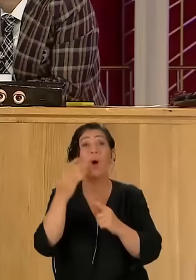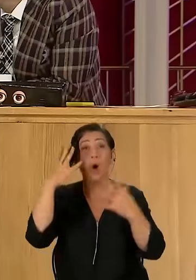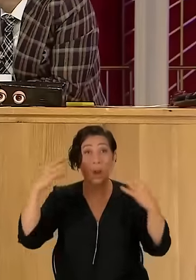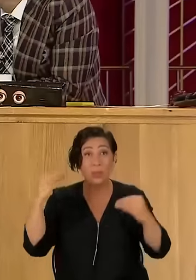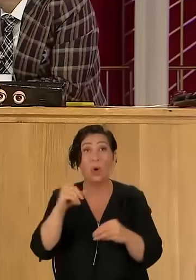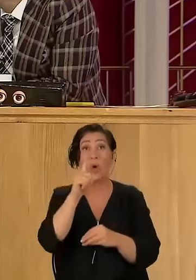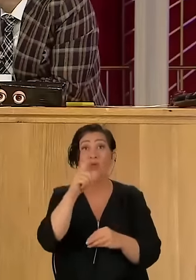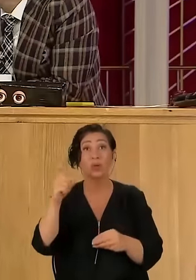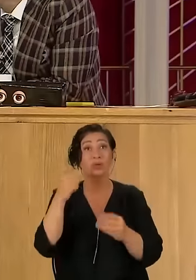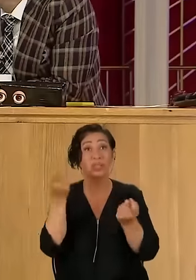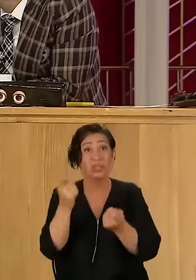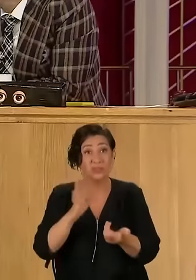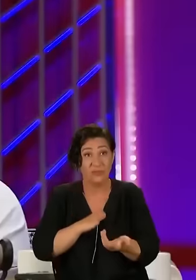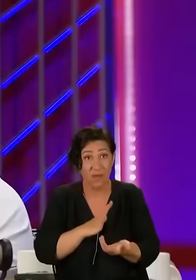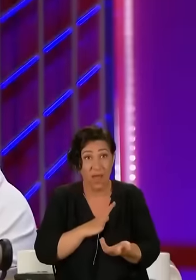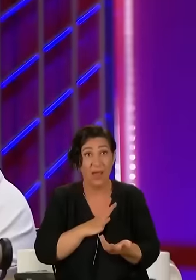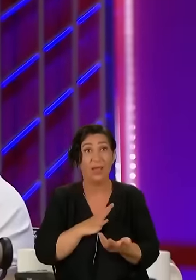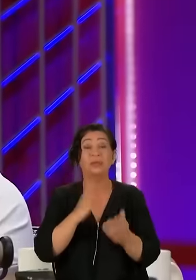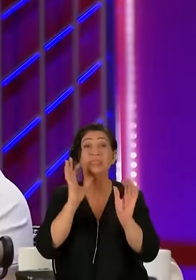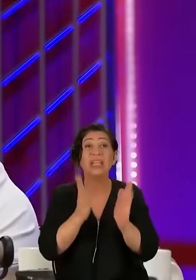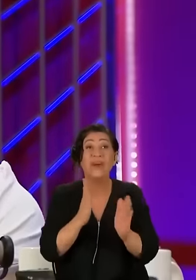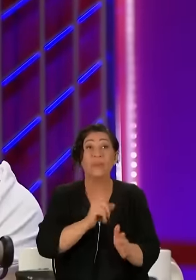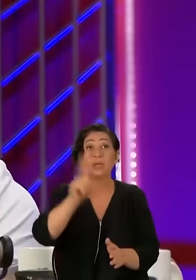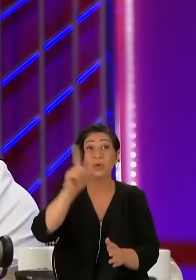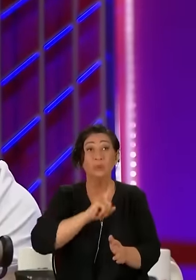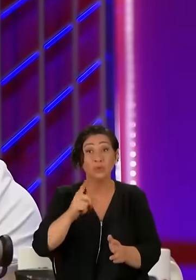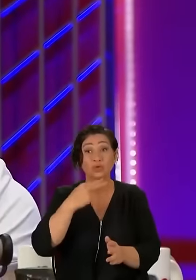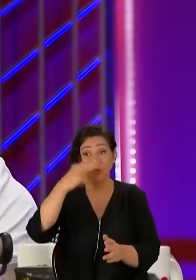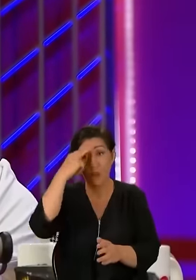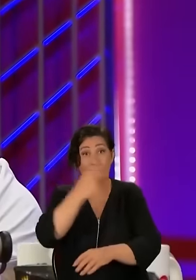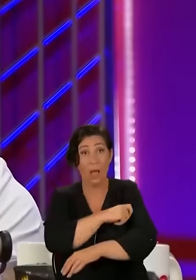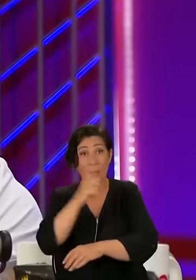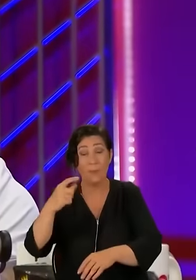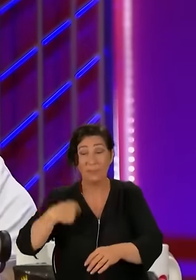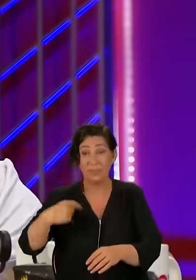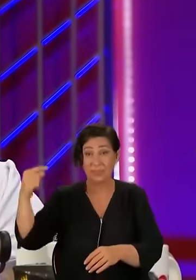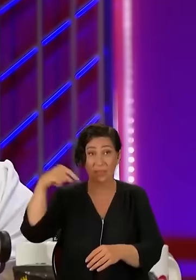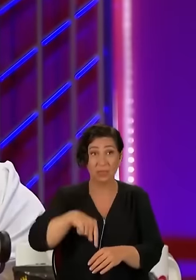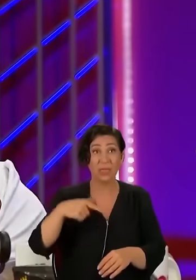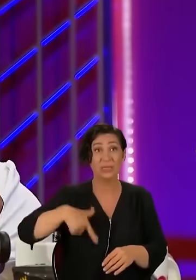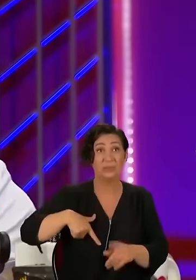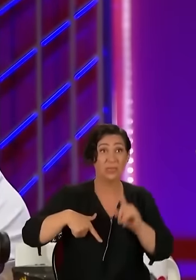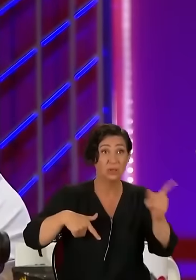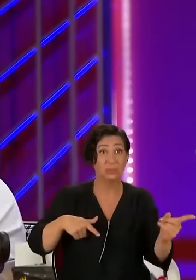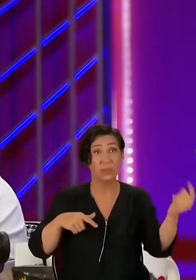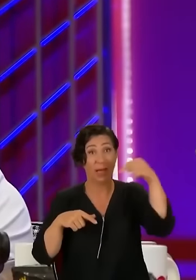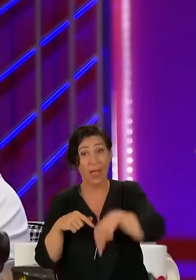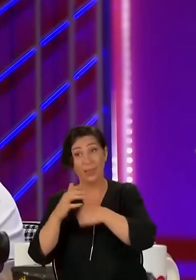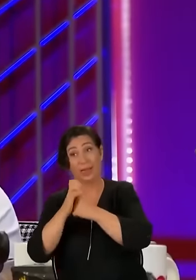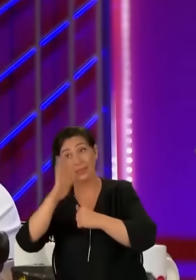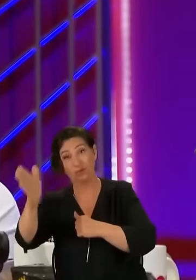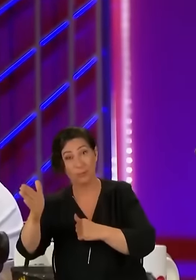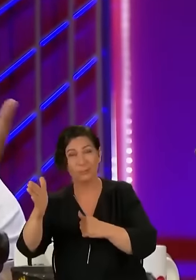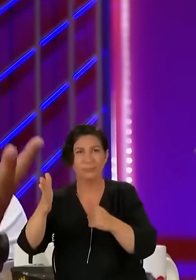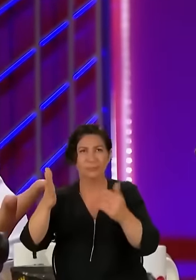alınmış 19 tane işim var. Sürekli gidiyorum. Mesela cuma günü Almanya'dayım. Pazartesi günü geleceğim, İzmir'e gideceğim. İzmir'den geleceğim, Antalya'ya